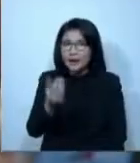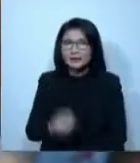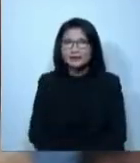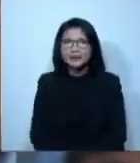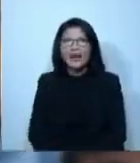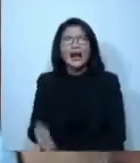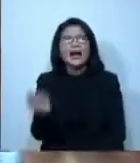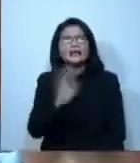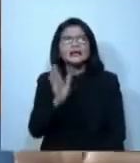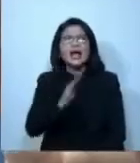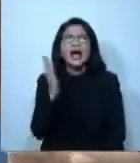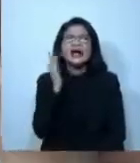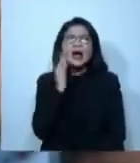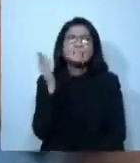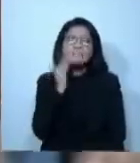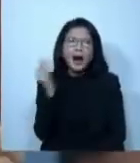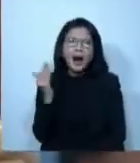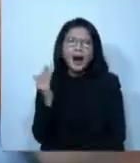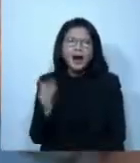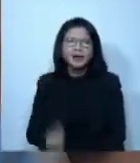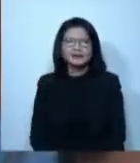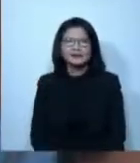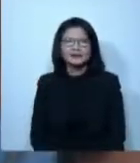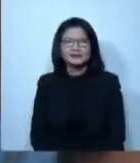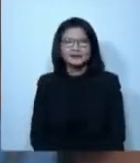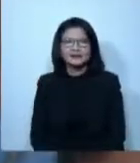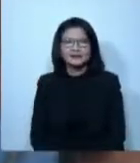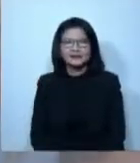sesederhana itu Pak